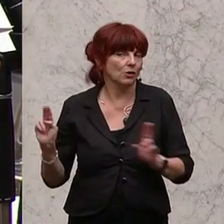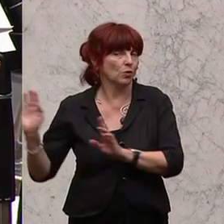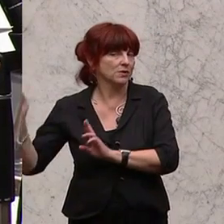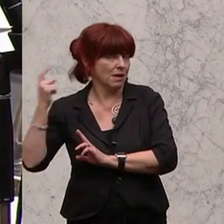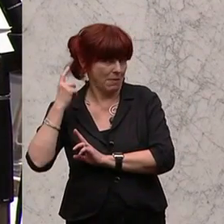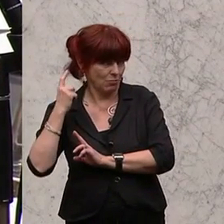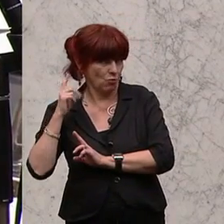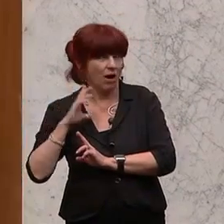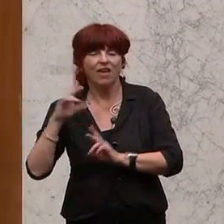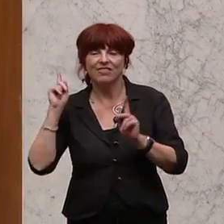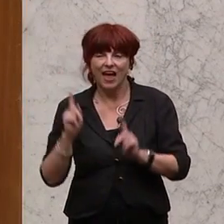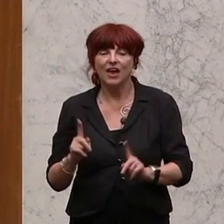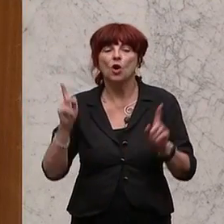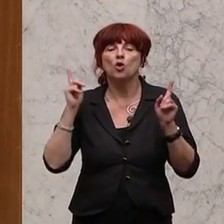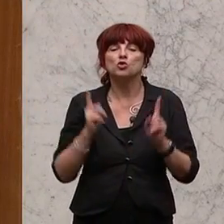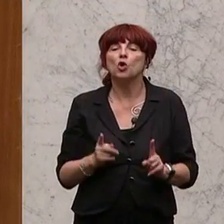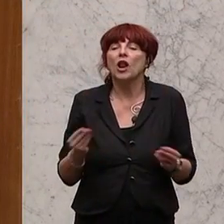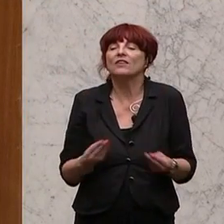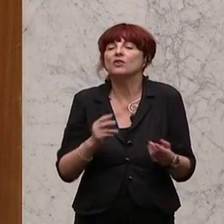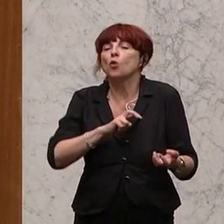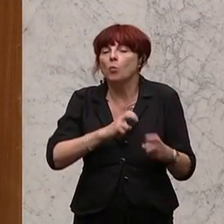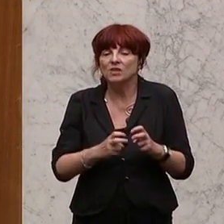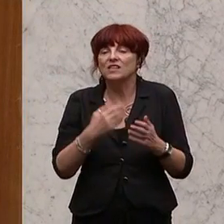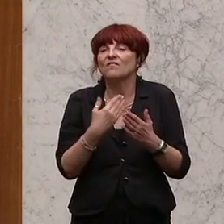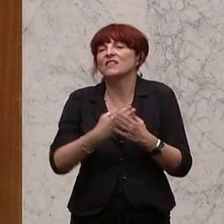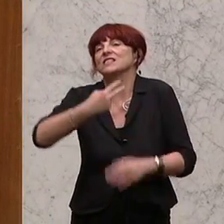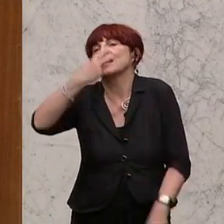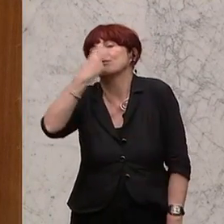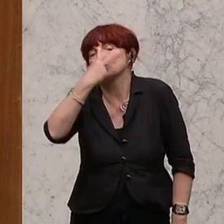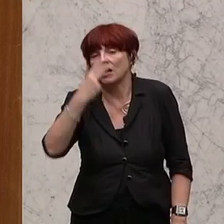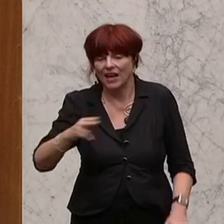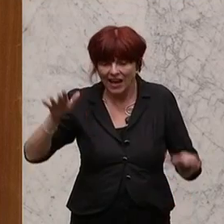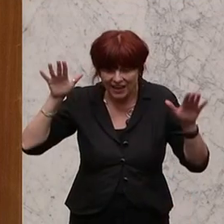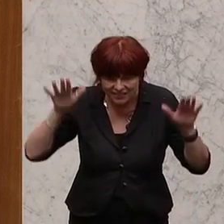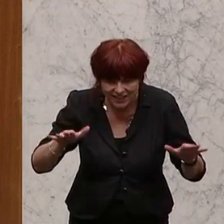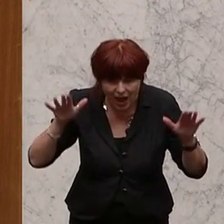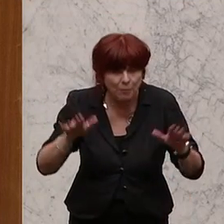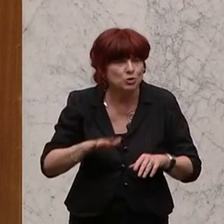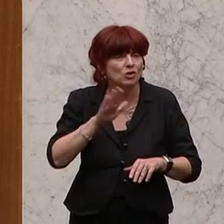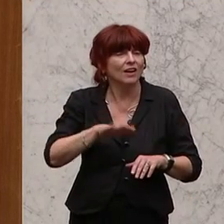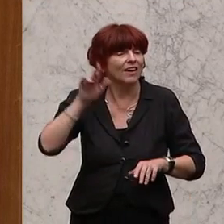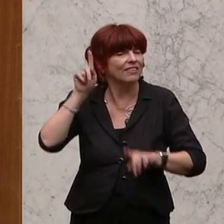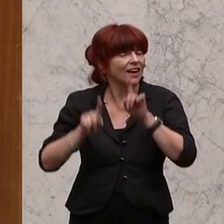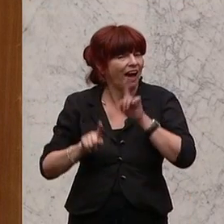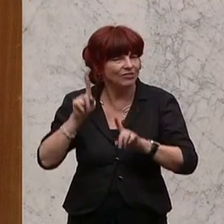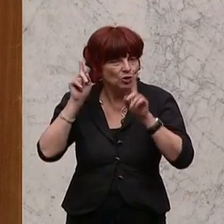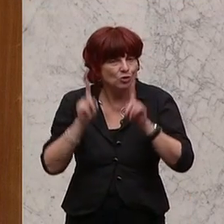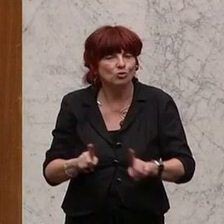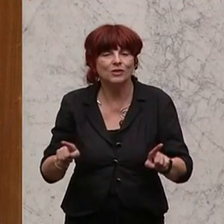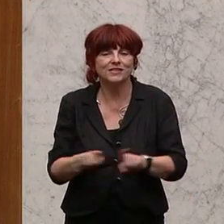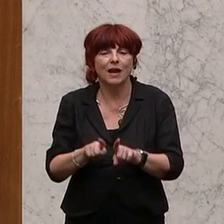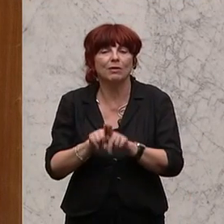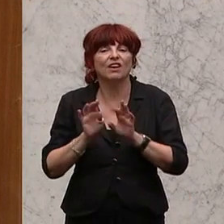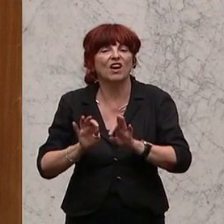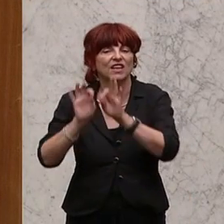man die Selbstverständlichkeit umsetzt, nämlich, dass für die islamischen Kindergärten die gleichen Qualitätskriterien gelten sollen wie